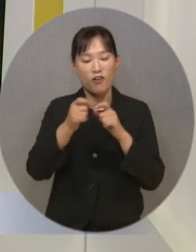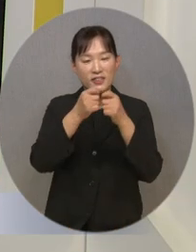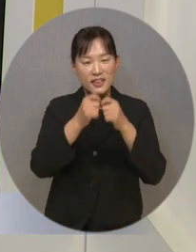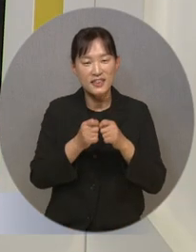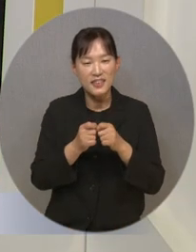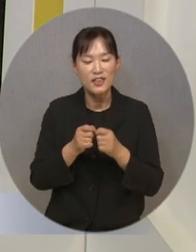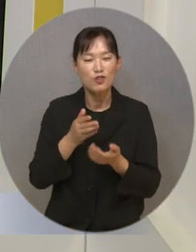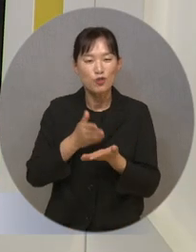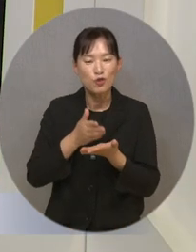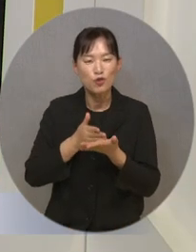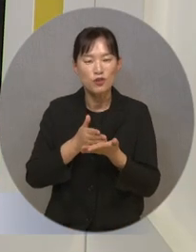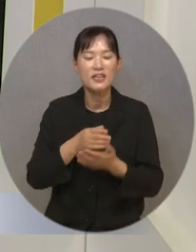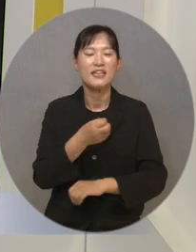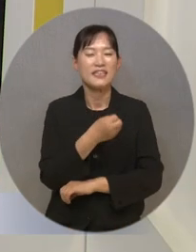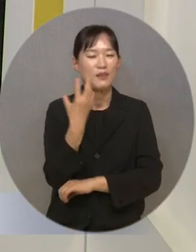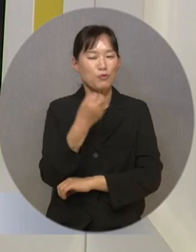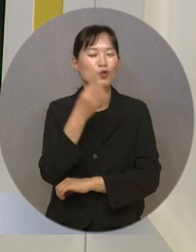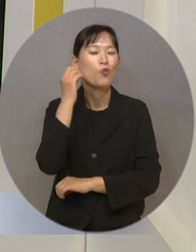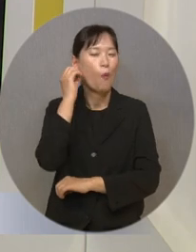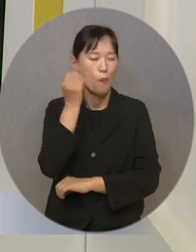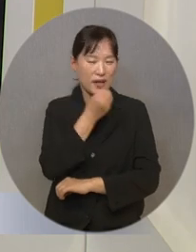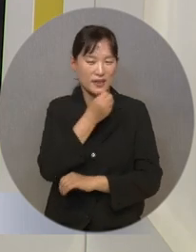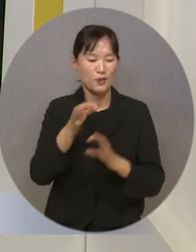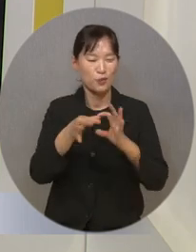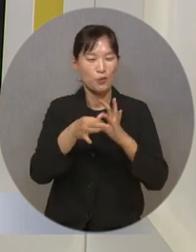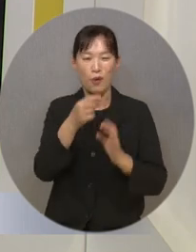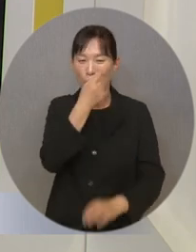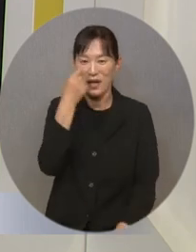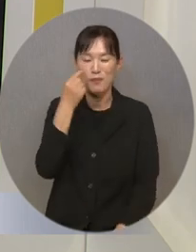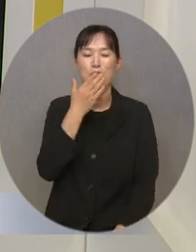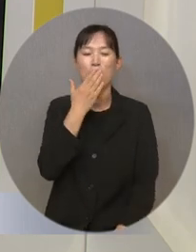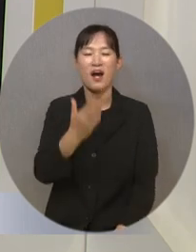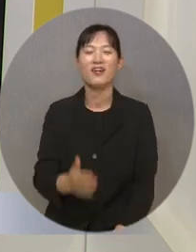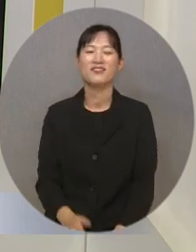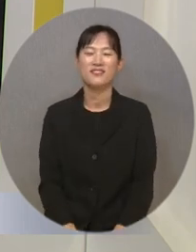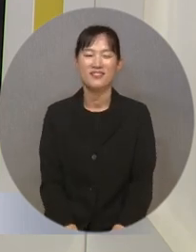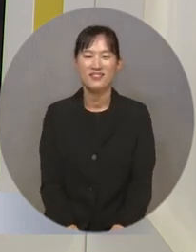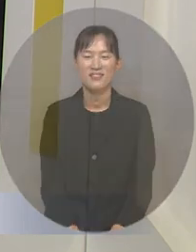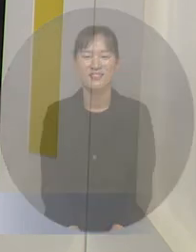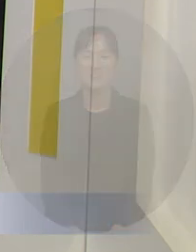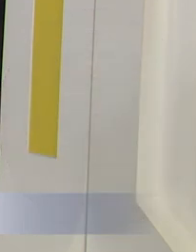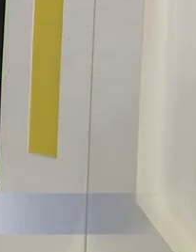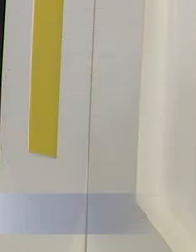뉴스는 장애인 신문과 웰페어뉴스 홈페이지를 통해 확인할 수 있습니다